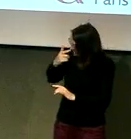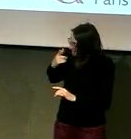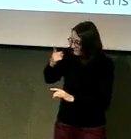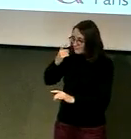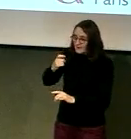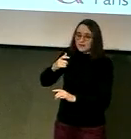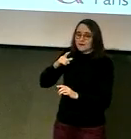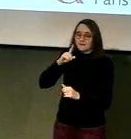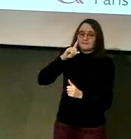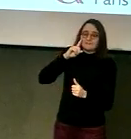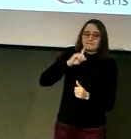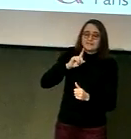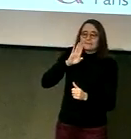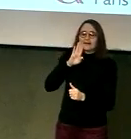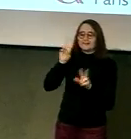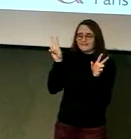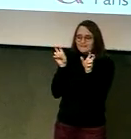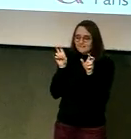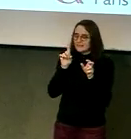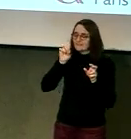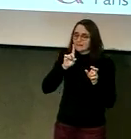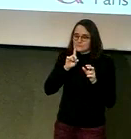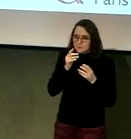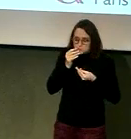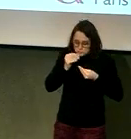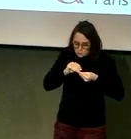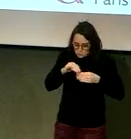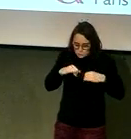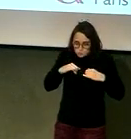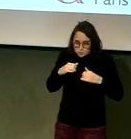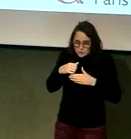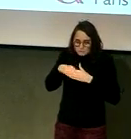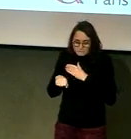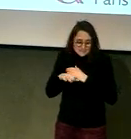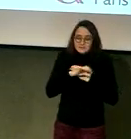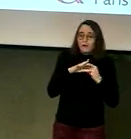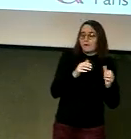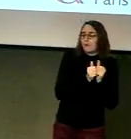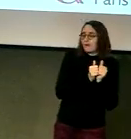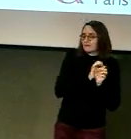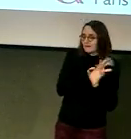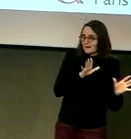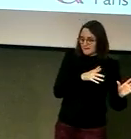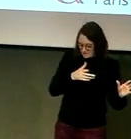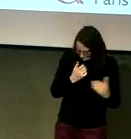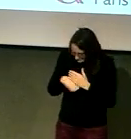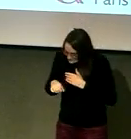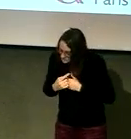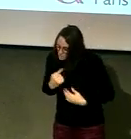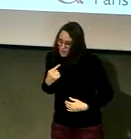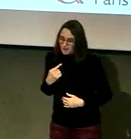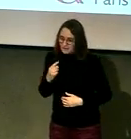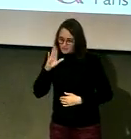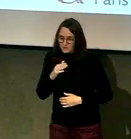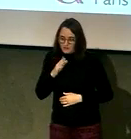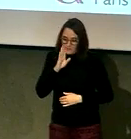filles mères, hein, des femmes qui n'avaient pas de conjoint. Et on a